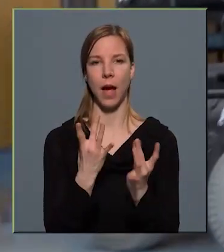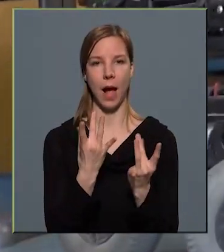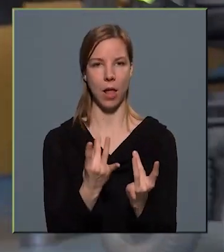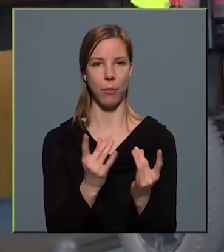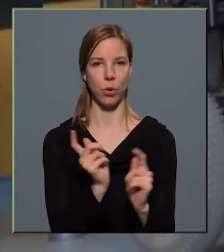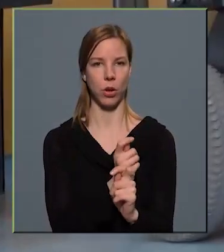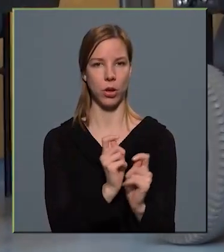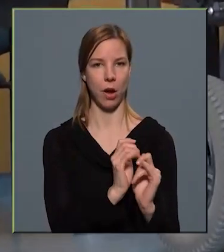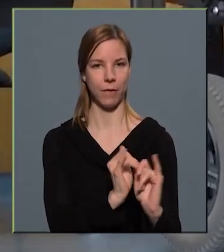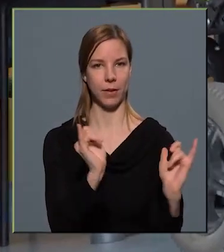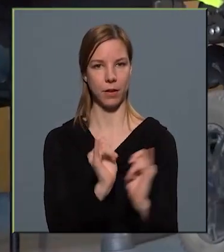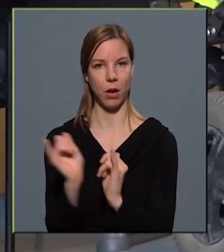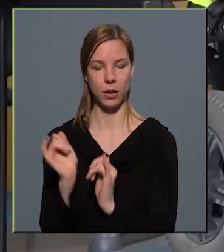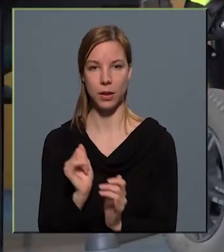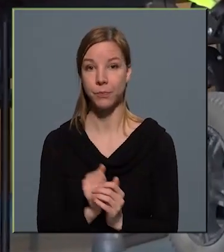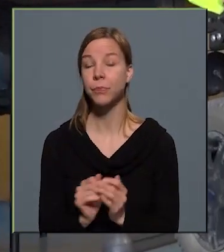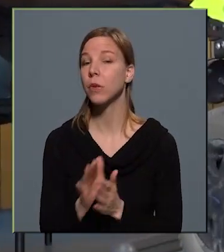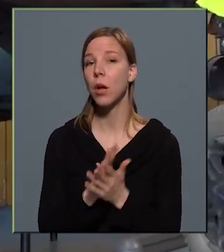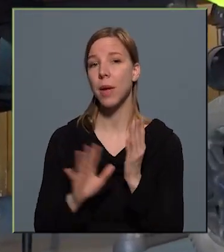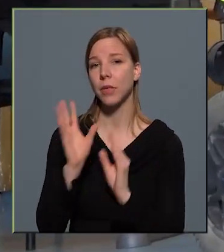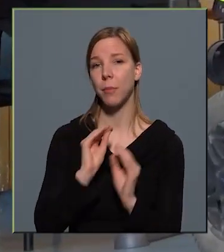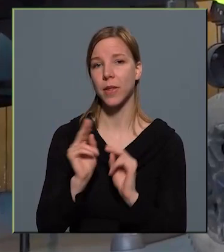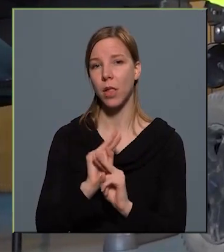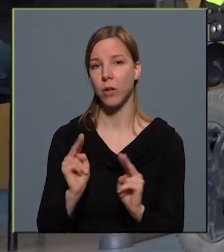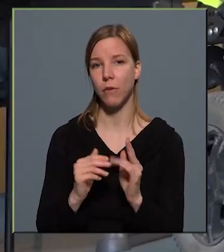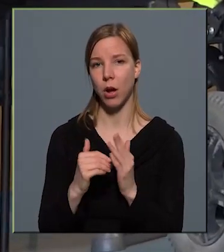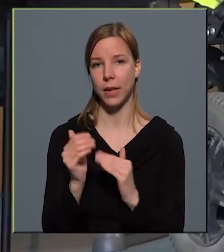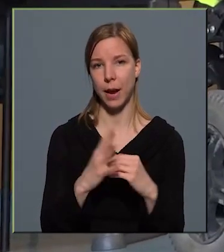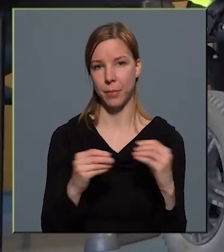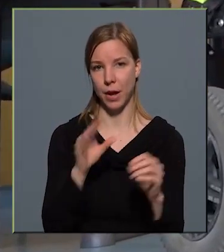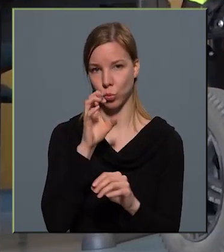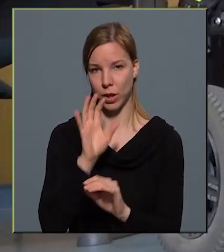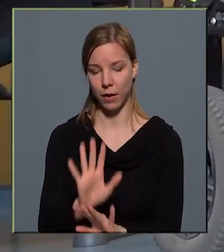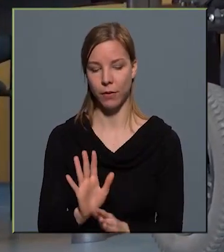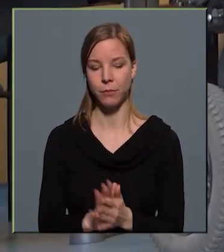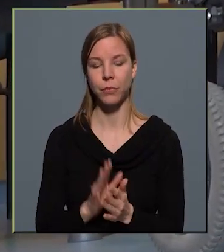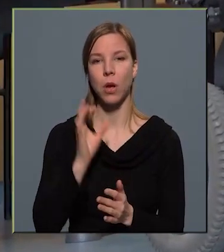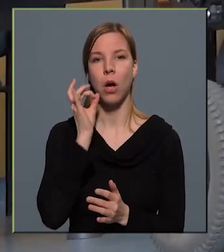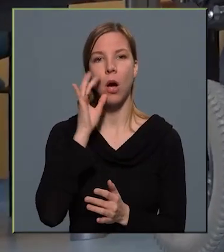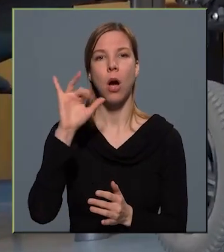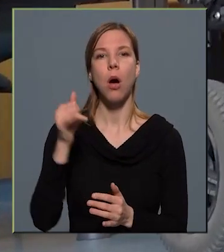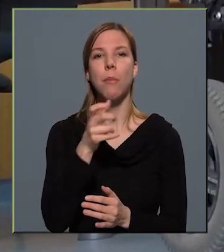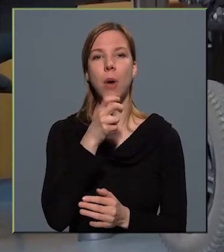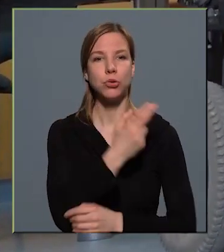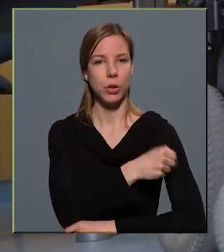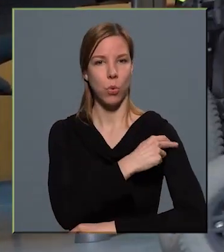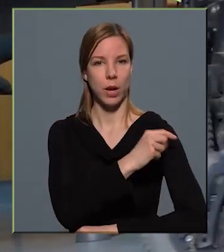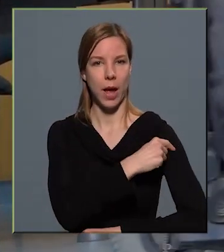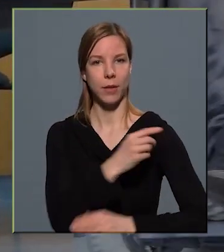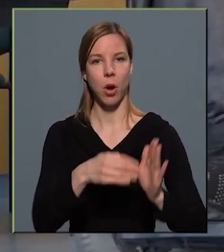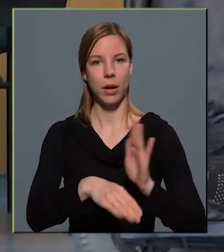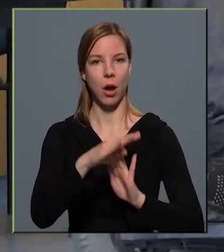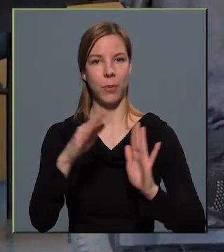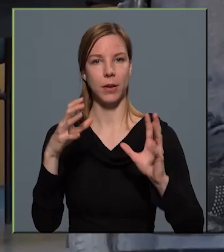Milyen tapasztalataik vannak általánosságban a terápiás kutyákkal? A Bajcsi Kórház mozgásszervi rehabilitációs